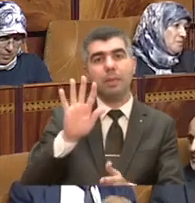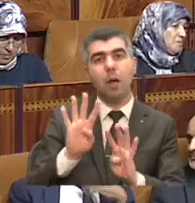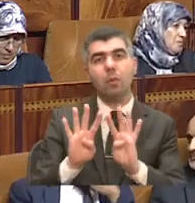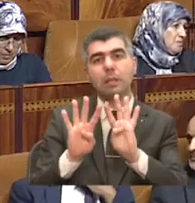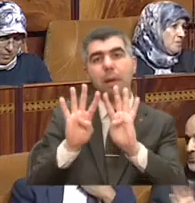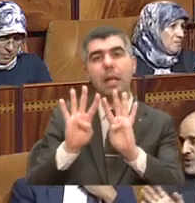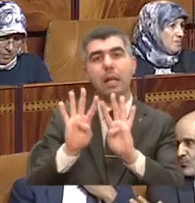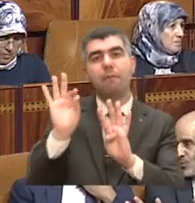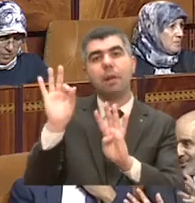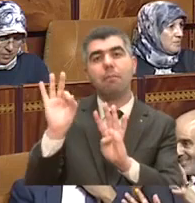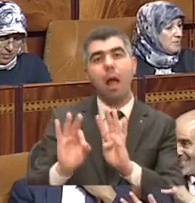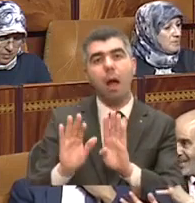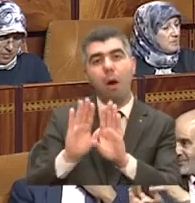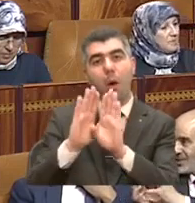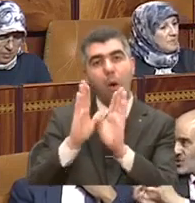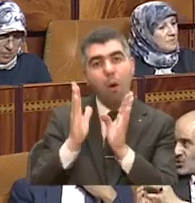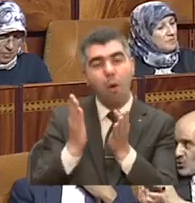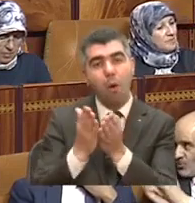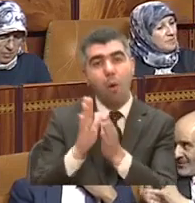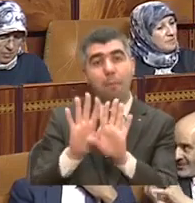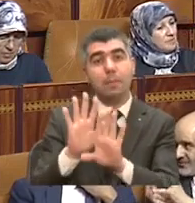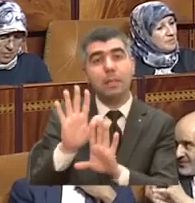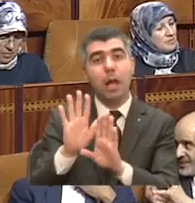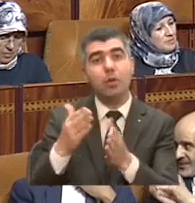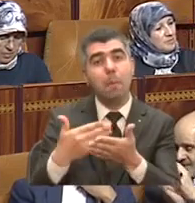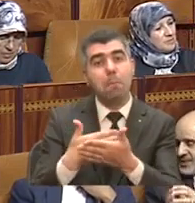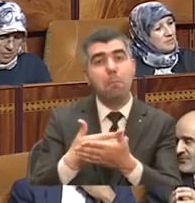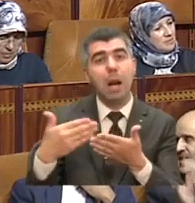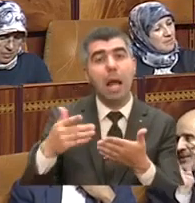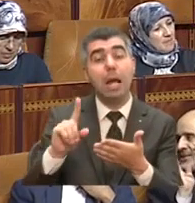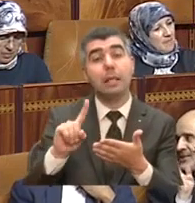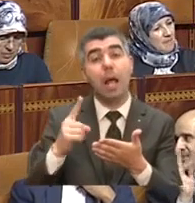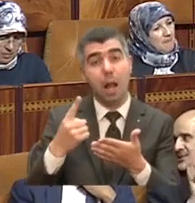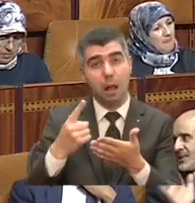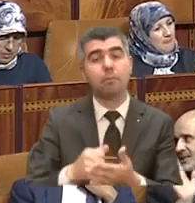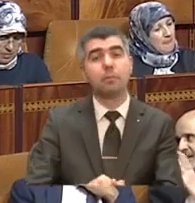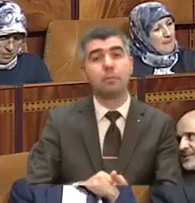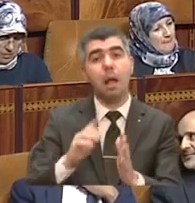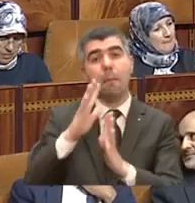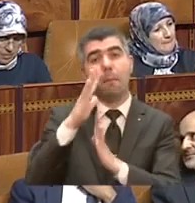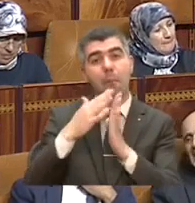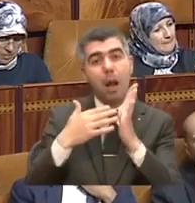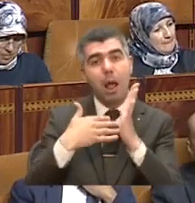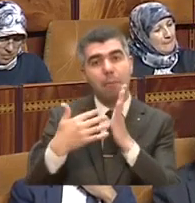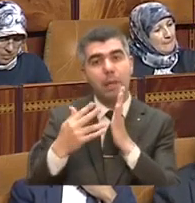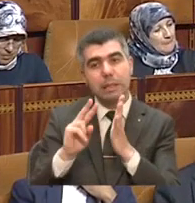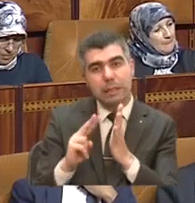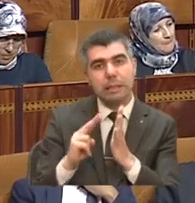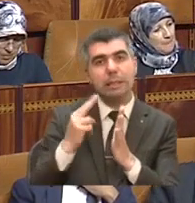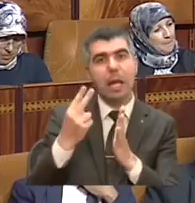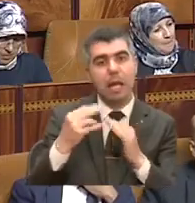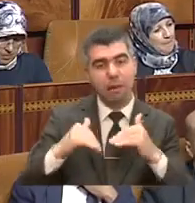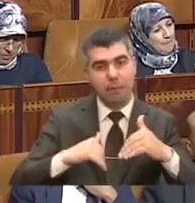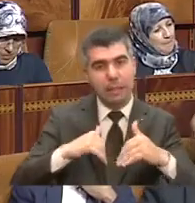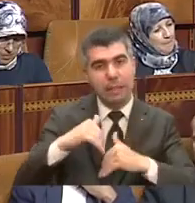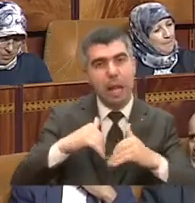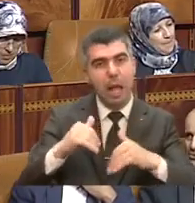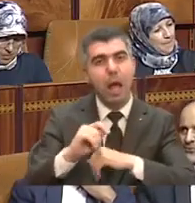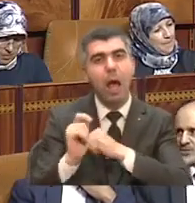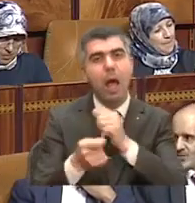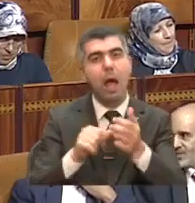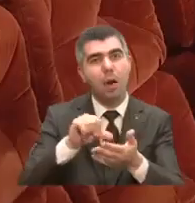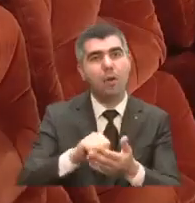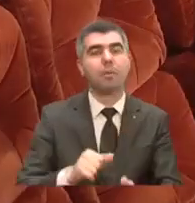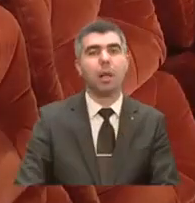85% من 15 مليار ديال الدرهم فيما يتعلق بالبرنامج الثاني ديال الطرق القروية. صحيح هناك